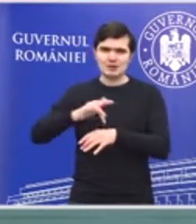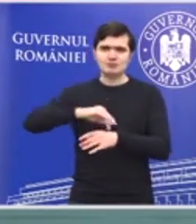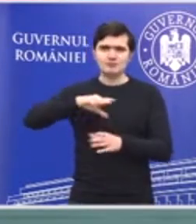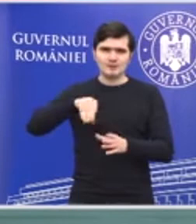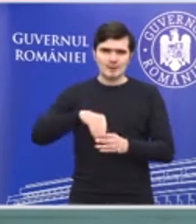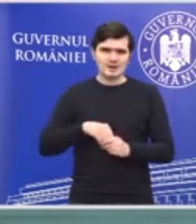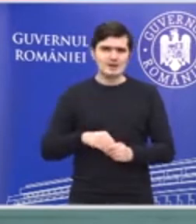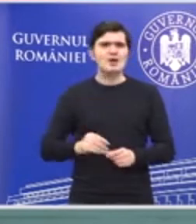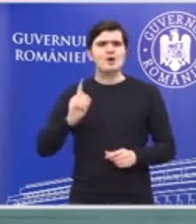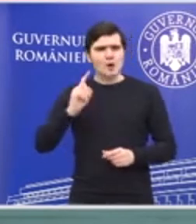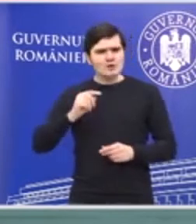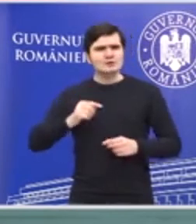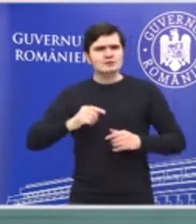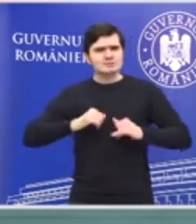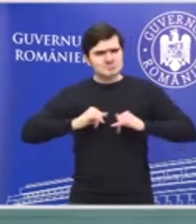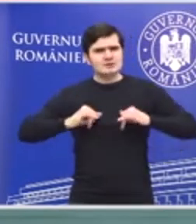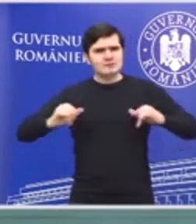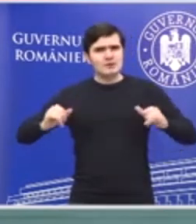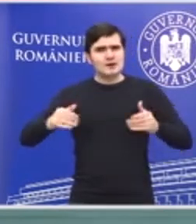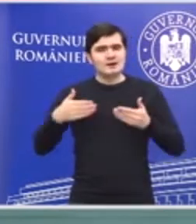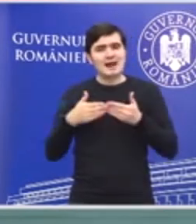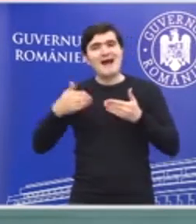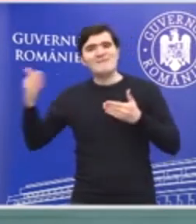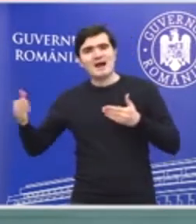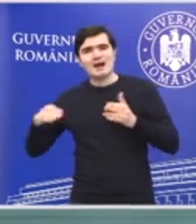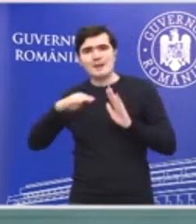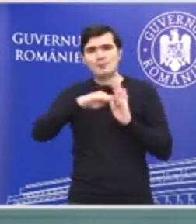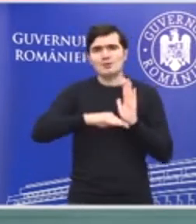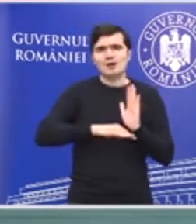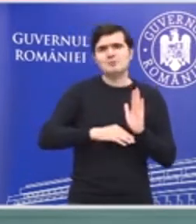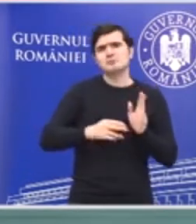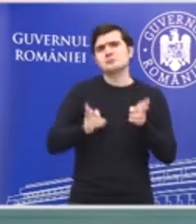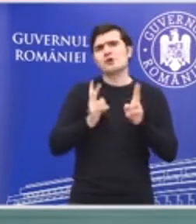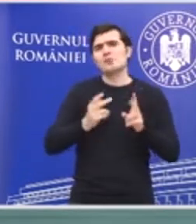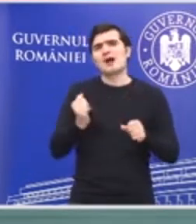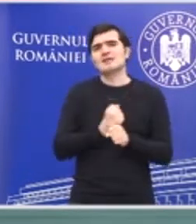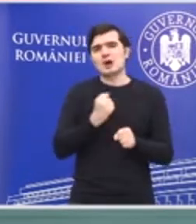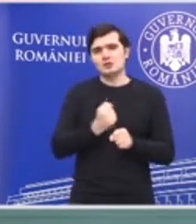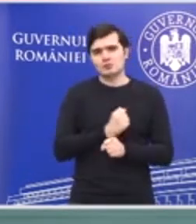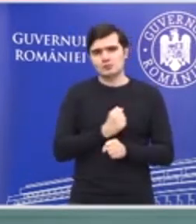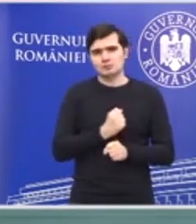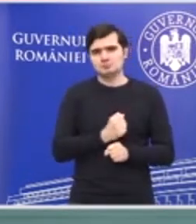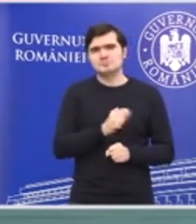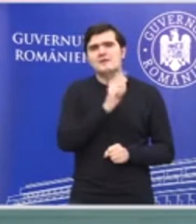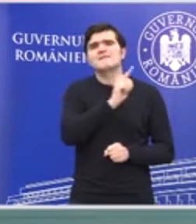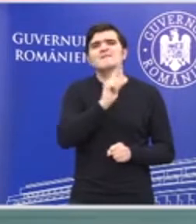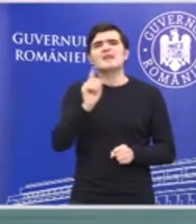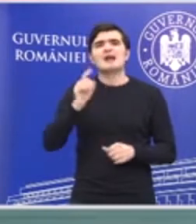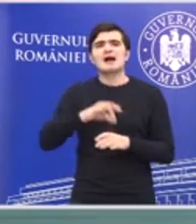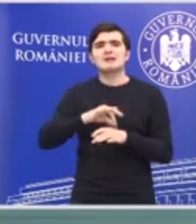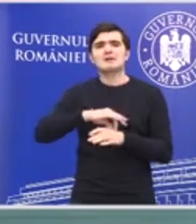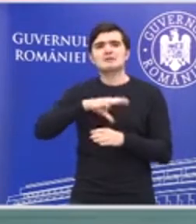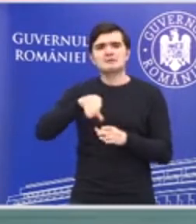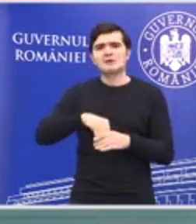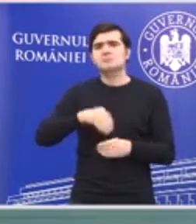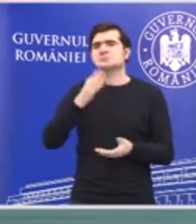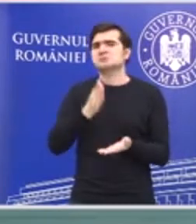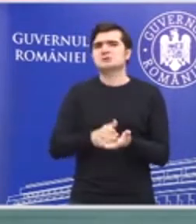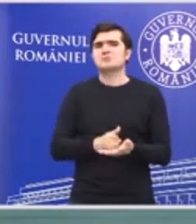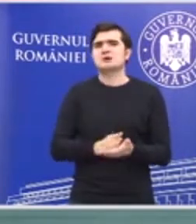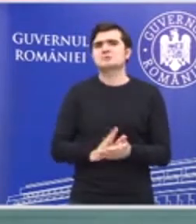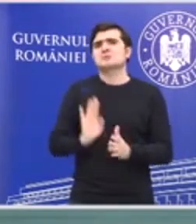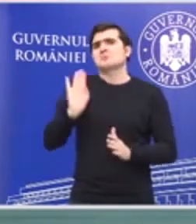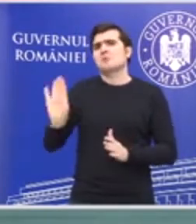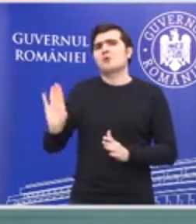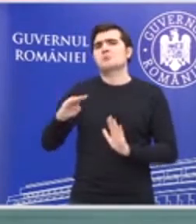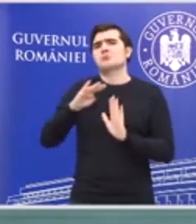se vor desfășura în afara programului de lucru obișnuit al medicului de familie. Fiecare medic de familie își va stabili propriul